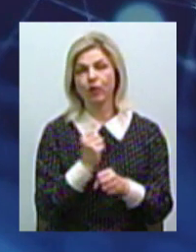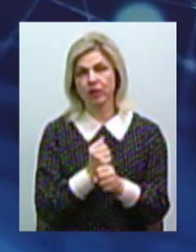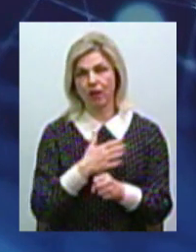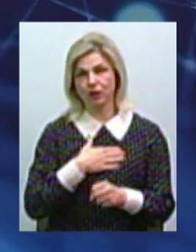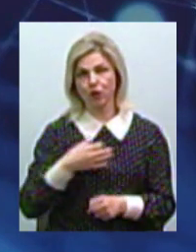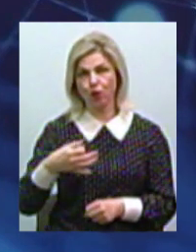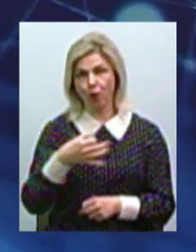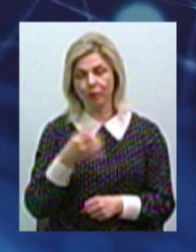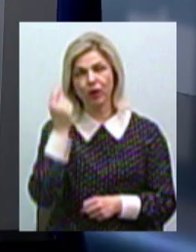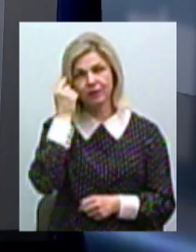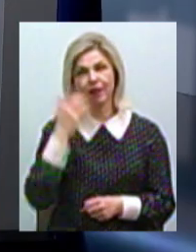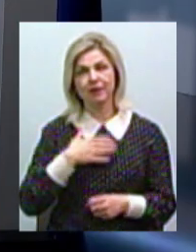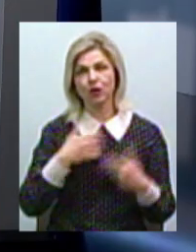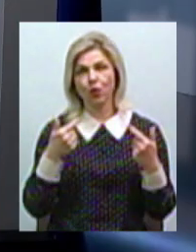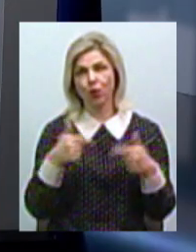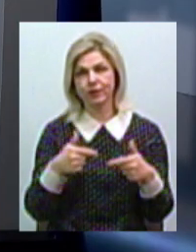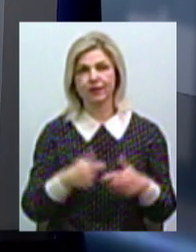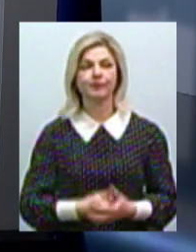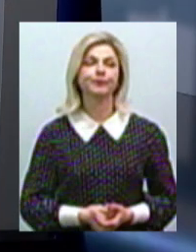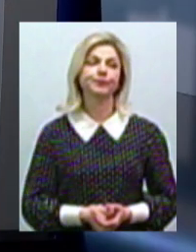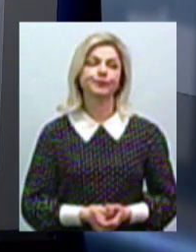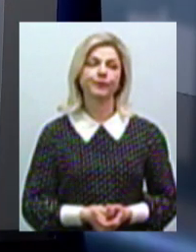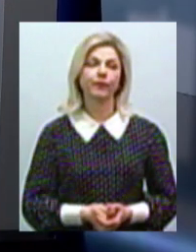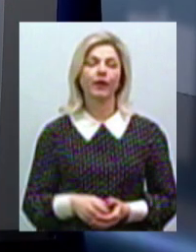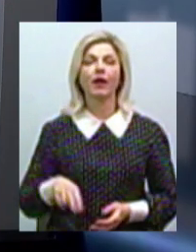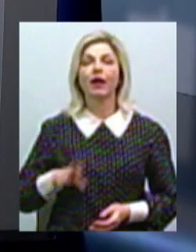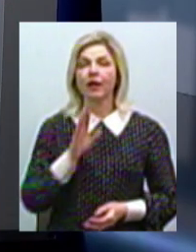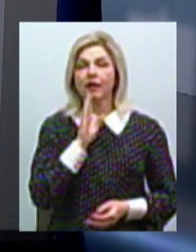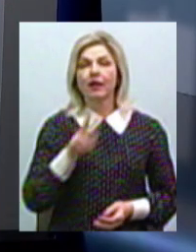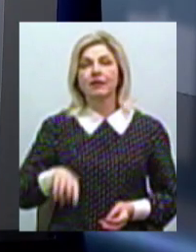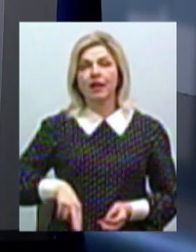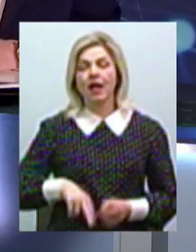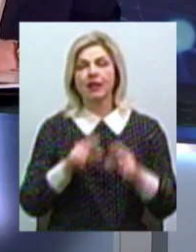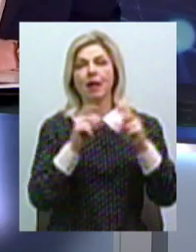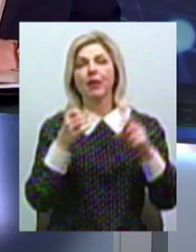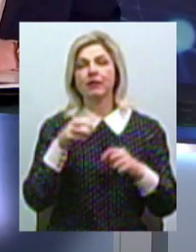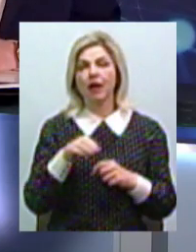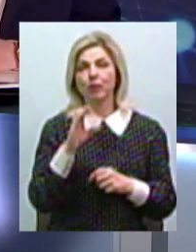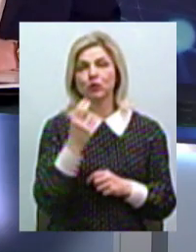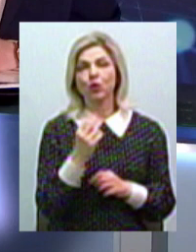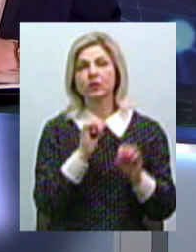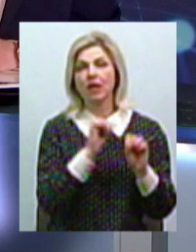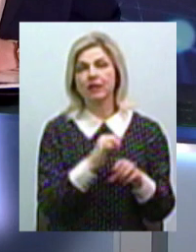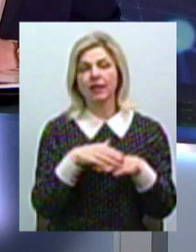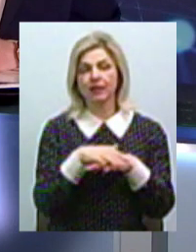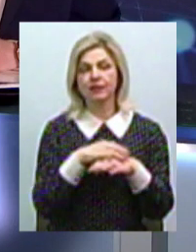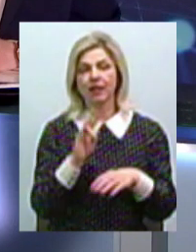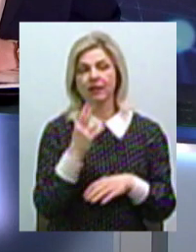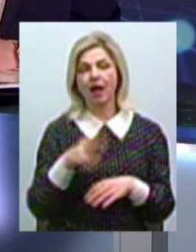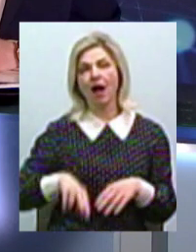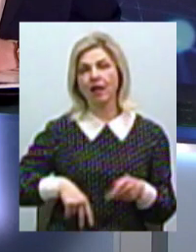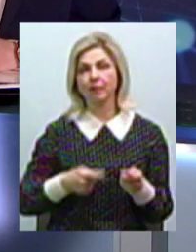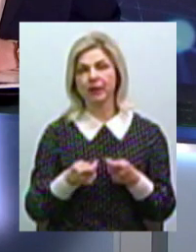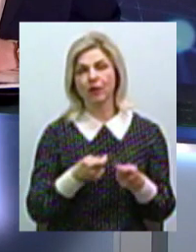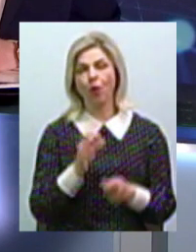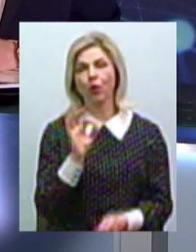дізнаємось у наших сьогоднішніх гостей. В студії директорка Департаменту соціального захисту населення Миколаївської обласної державної